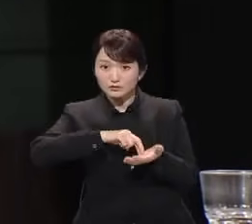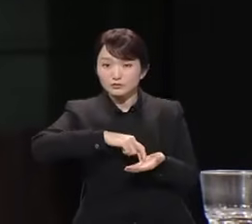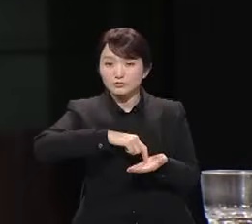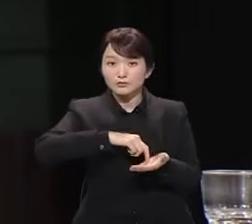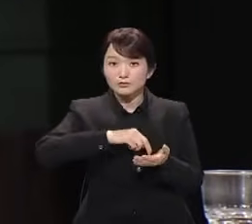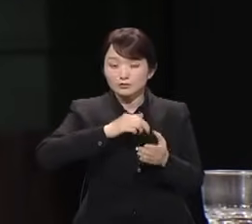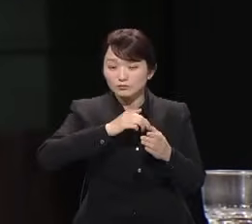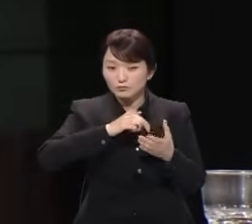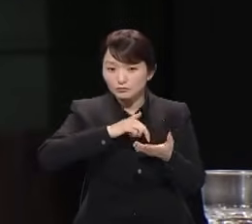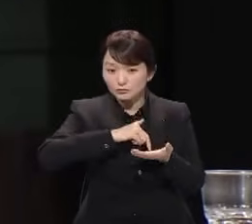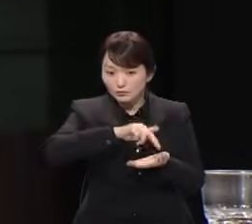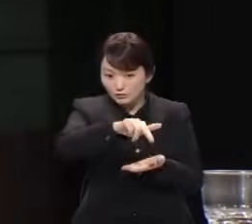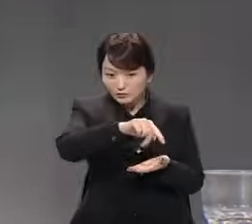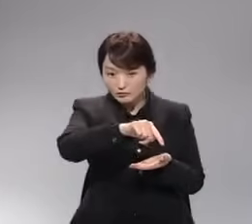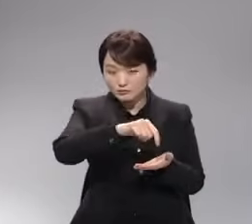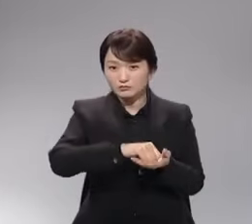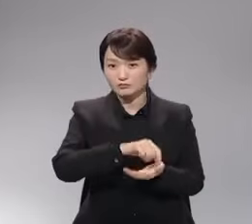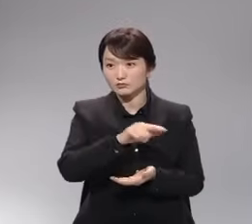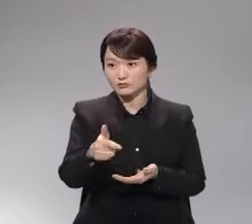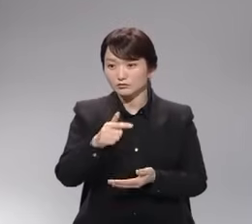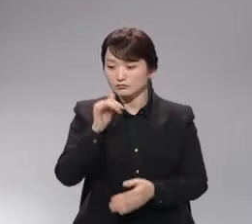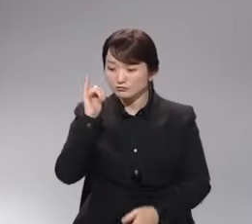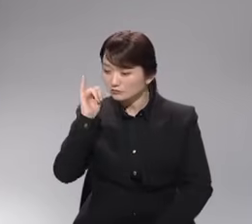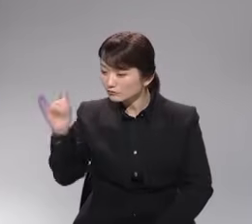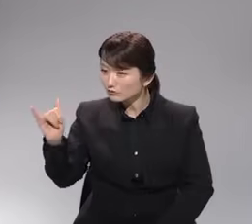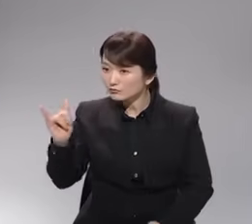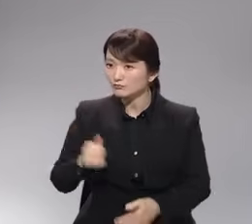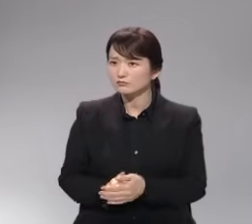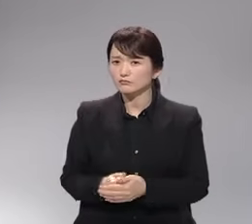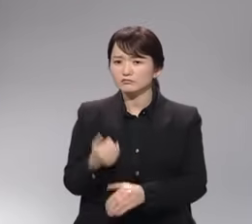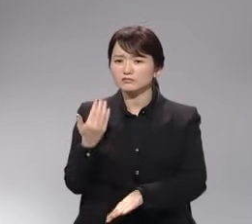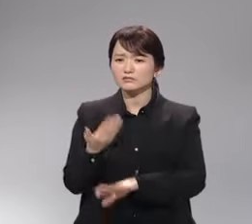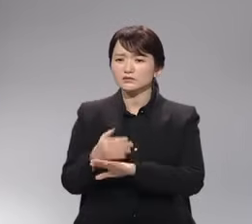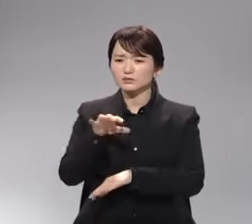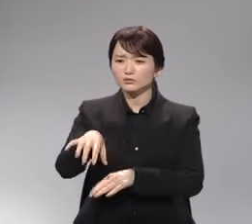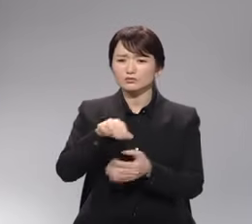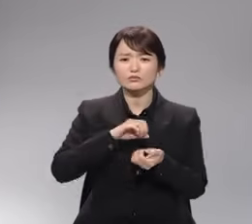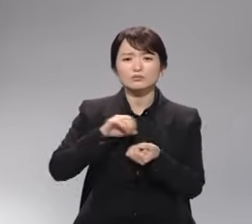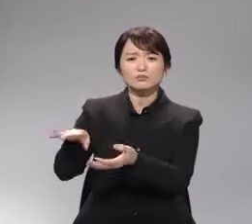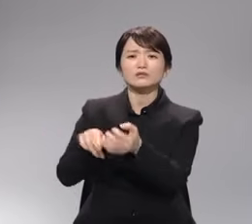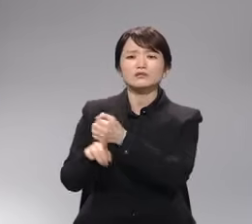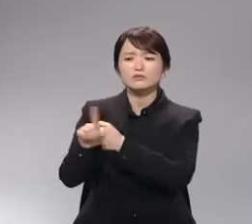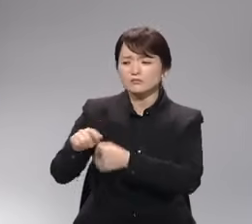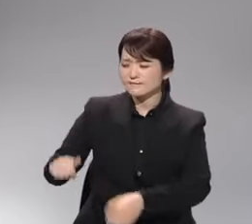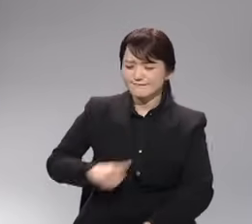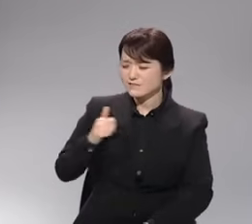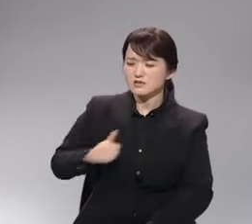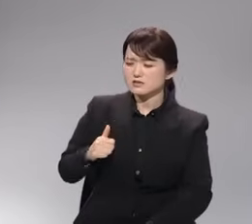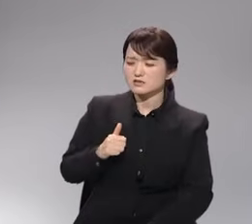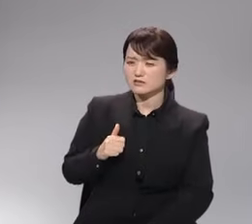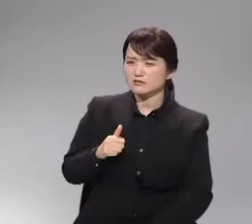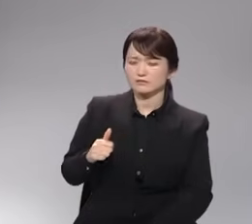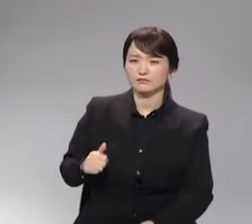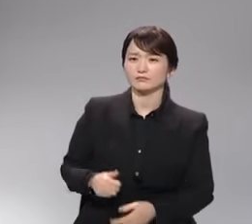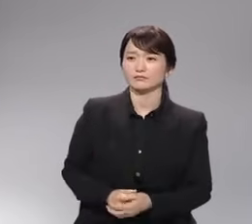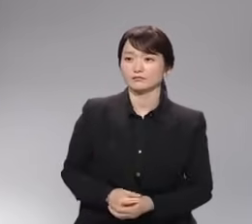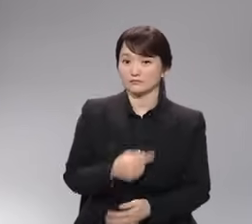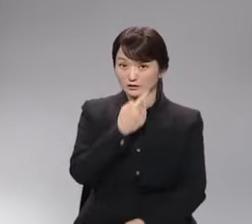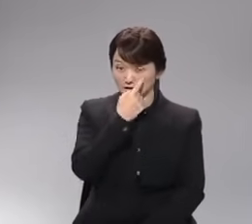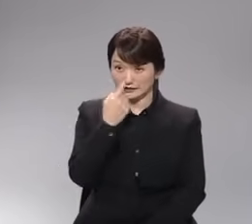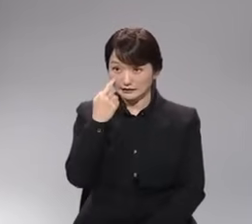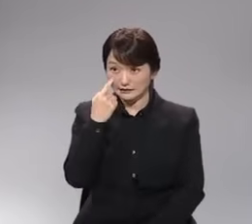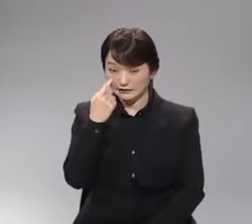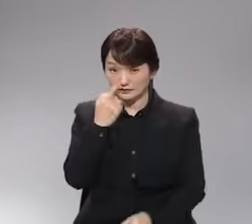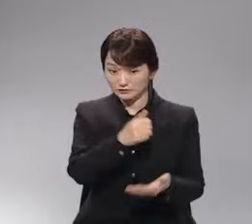그런데 저녁에 이 고객으로부터 연락이 옵니다. 도대체 왜 엉뚱한 곳에다 배송을 했냐 이렇게 따지고 화를 냈다는 거죠. 확인해보니까